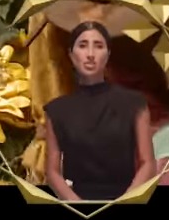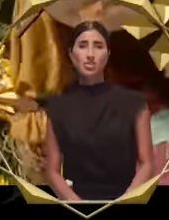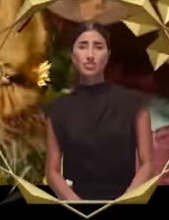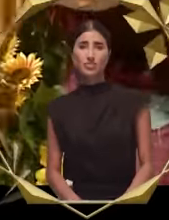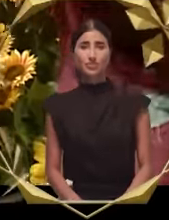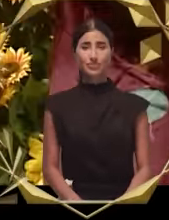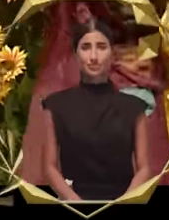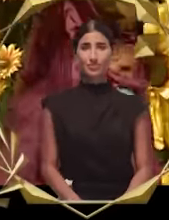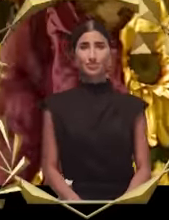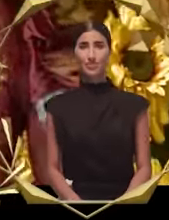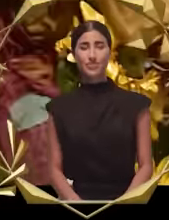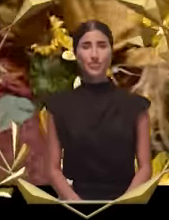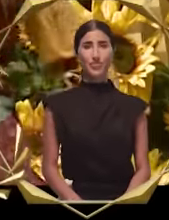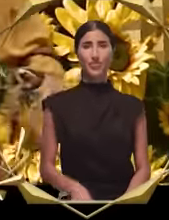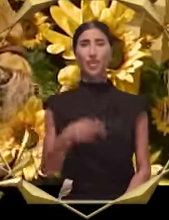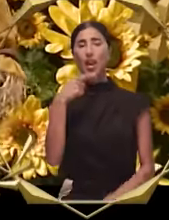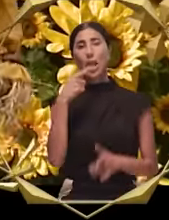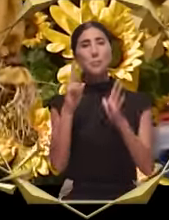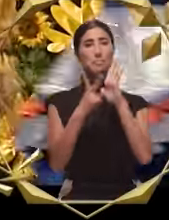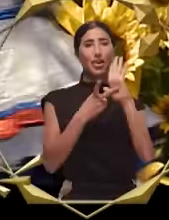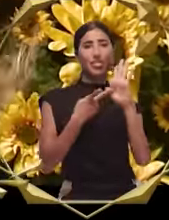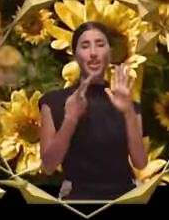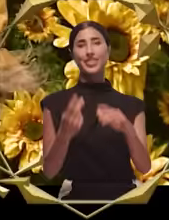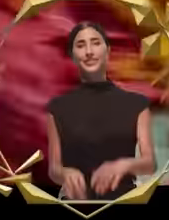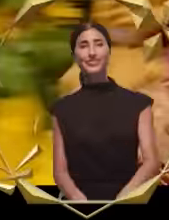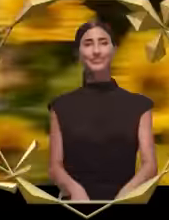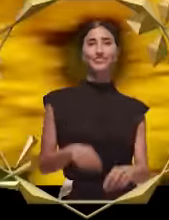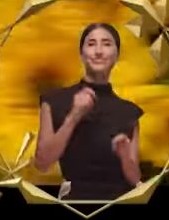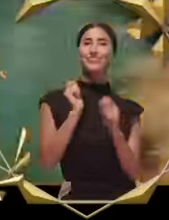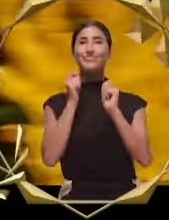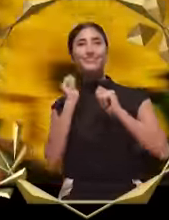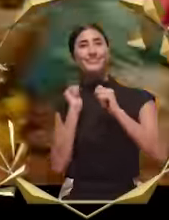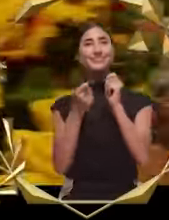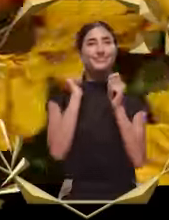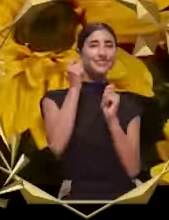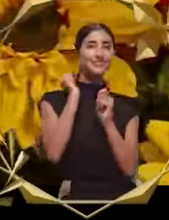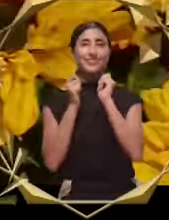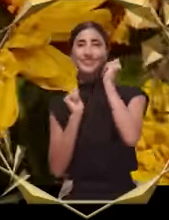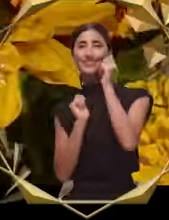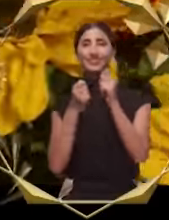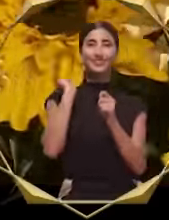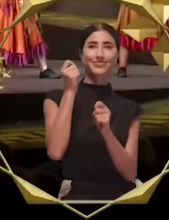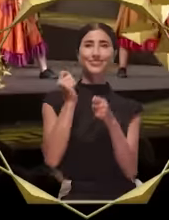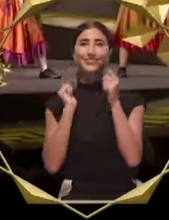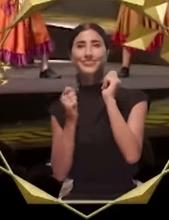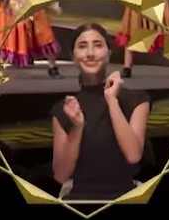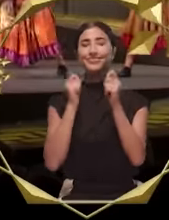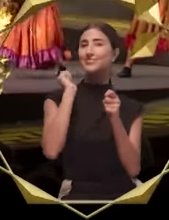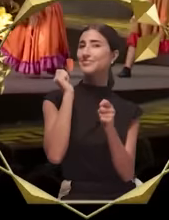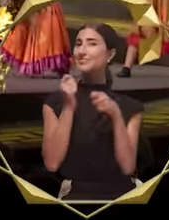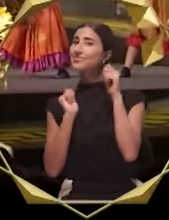ويبني زوجها رأسي عوش. أنا فزاعة بنت القش،